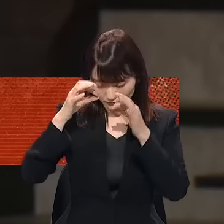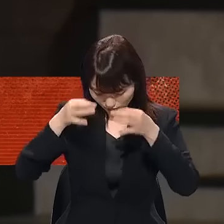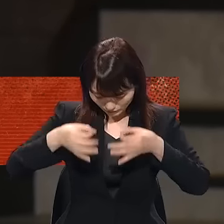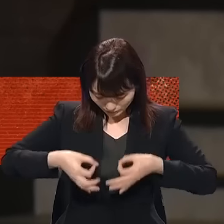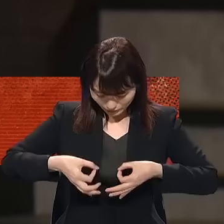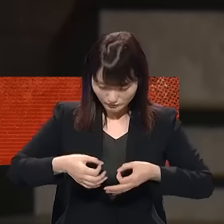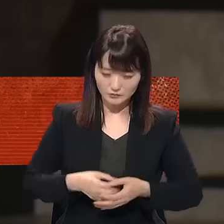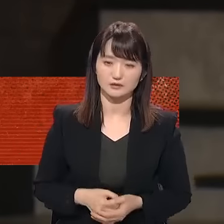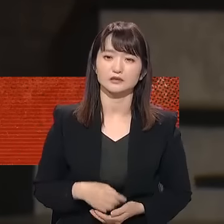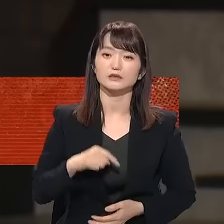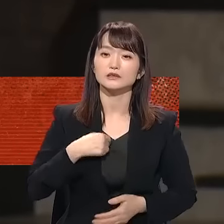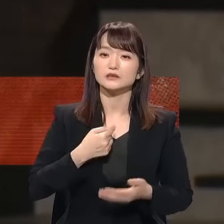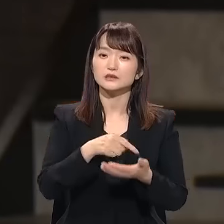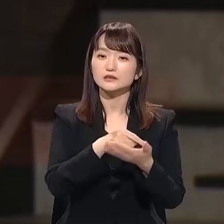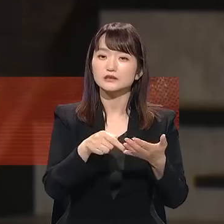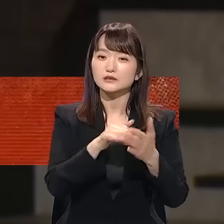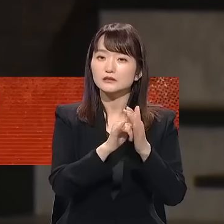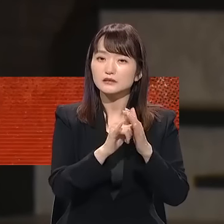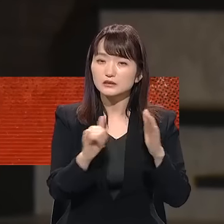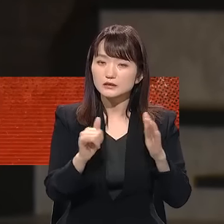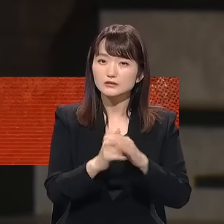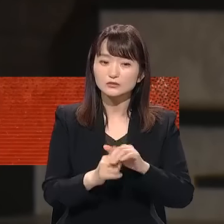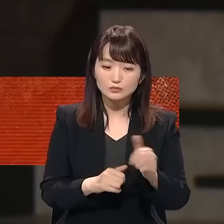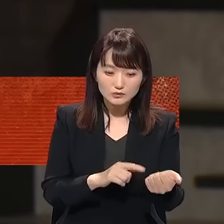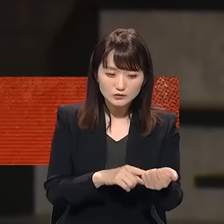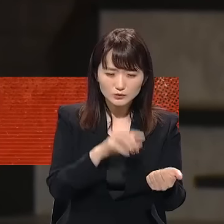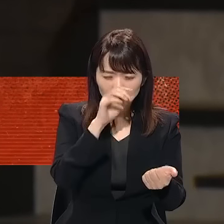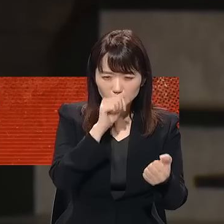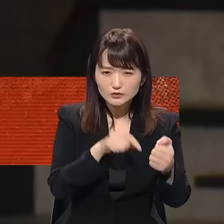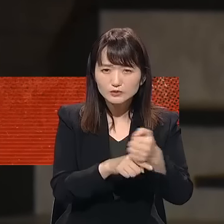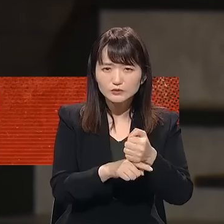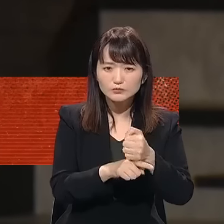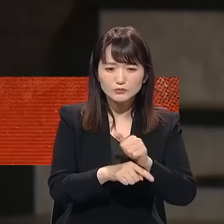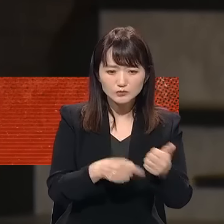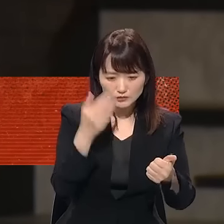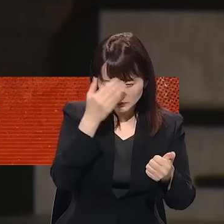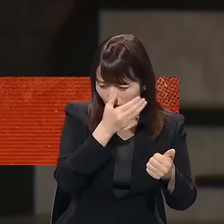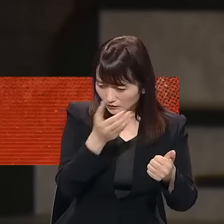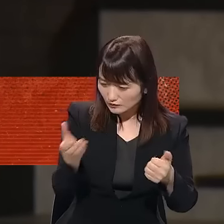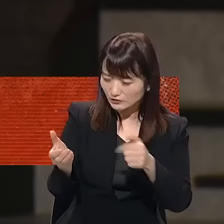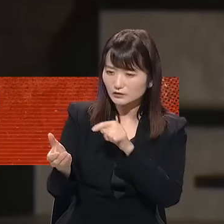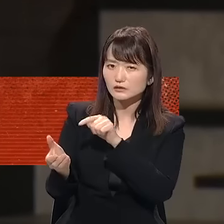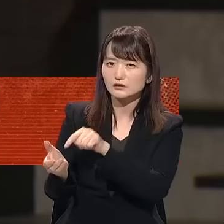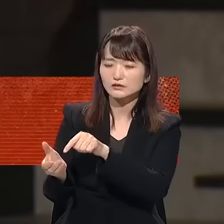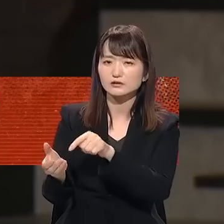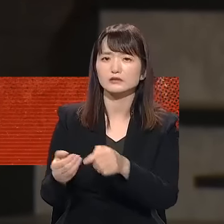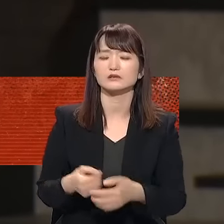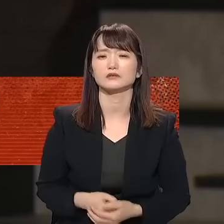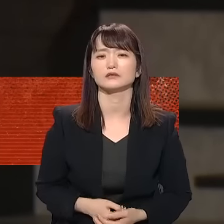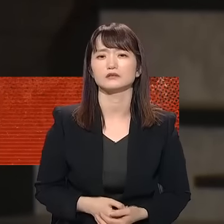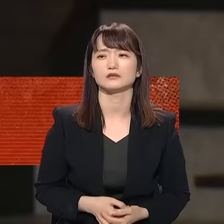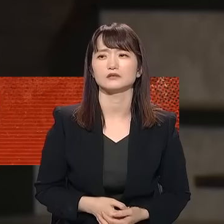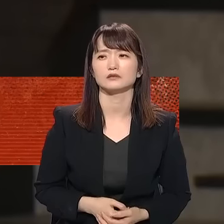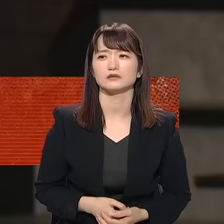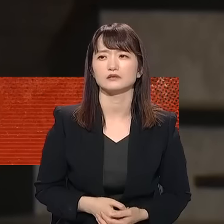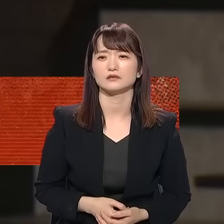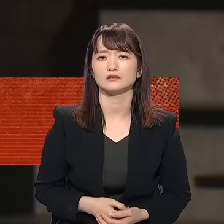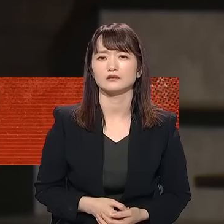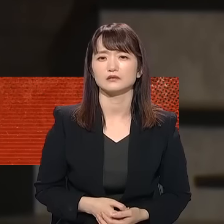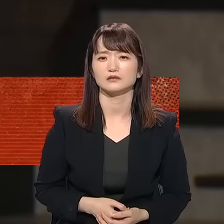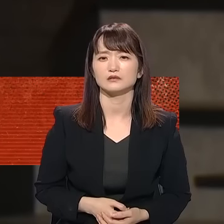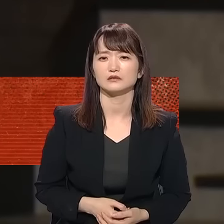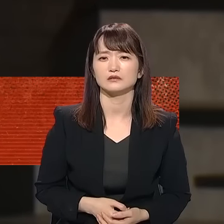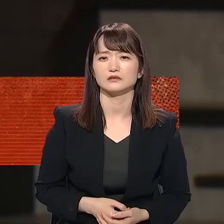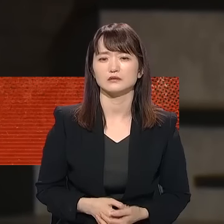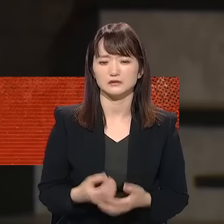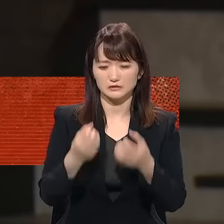가족들 중에서 누가 돌아가셨는데 좋은 뜻에서 시신을 기증을 했는데 그 시신이 어 프레쉬 카데바